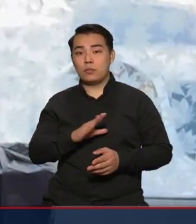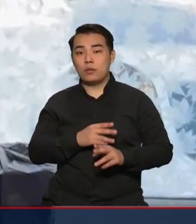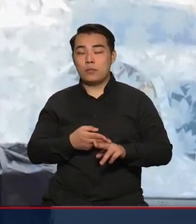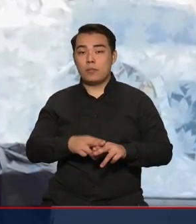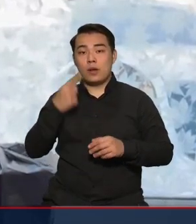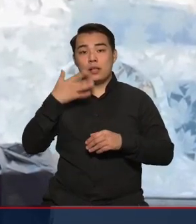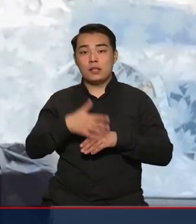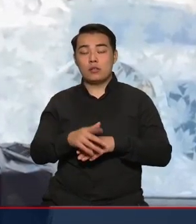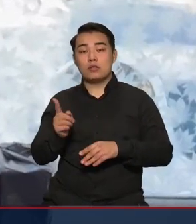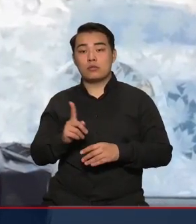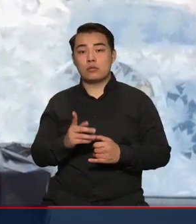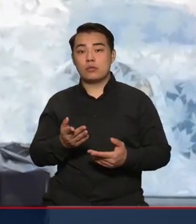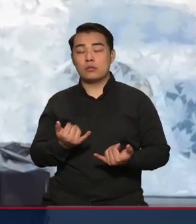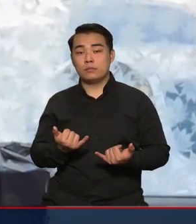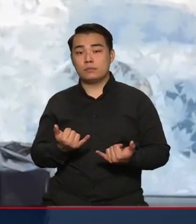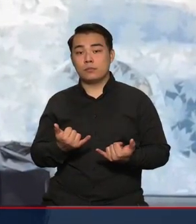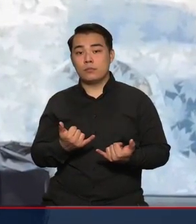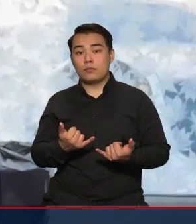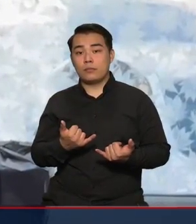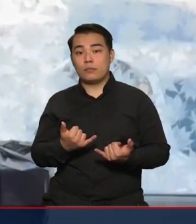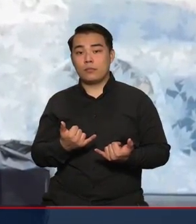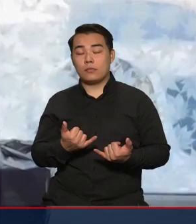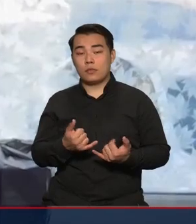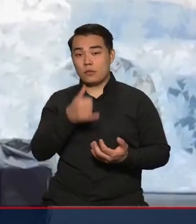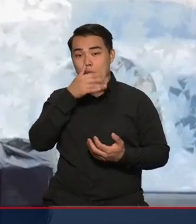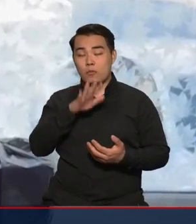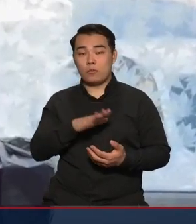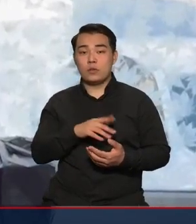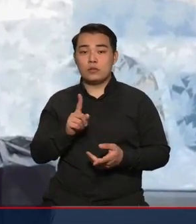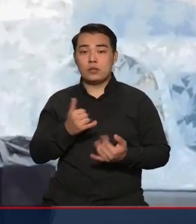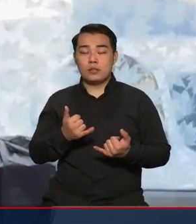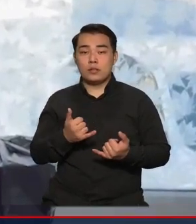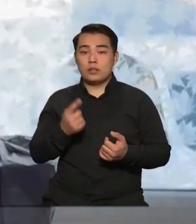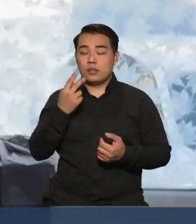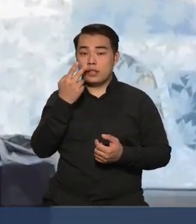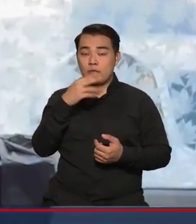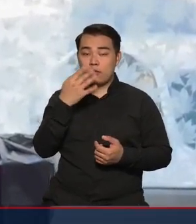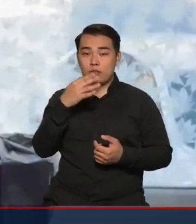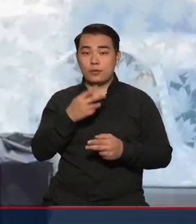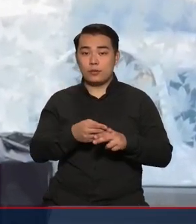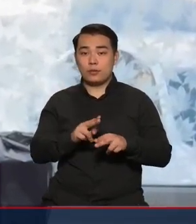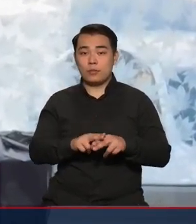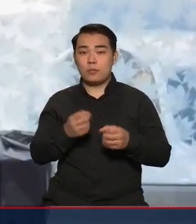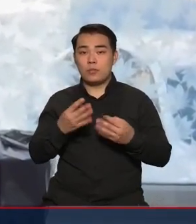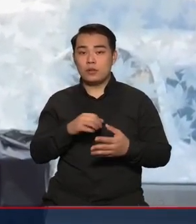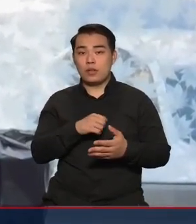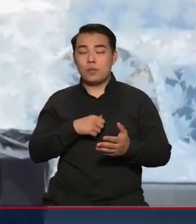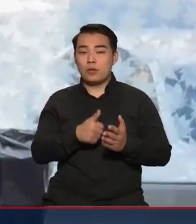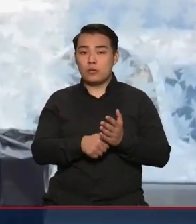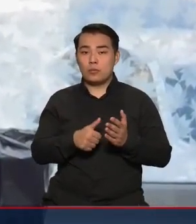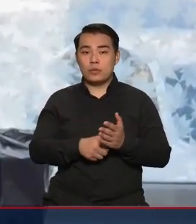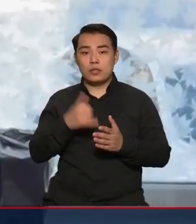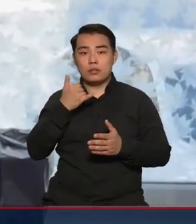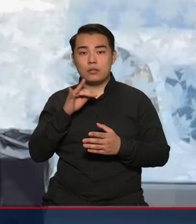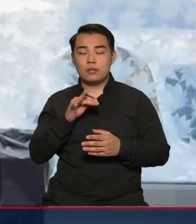поняла, что не может быть такого, чтобы незрячие просто пользовались кнопочными телефонами и